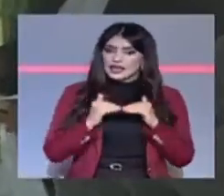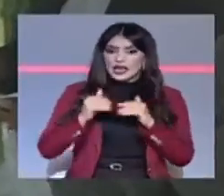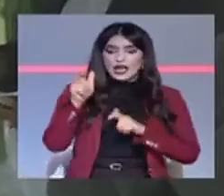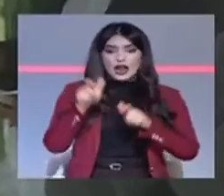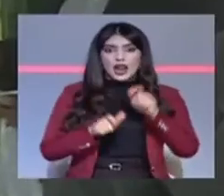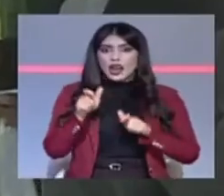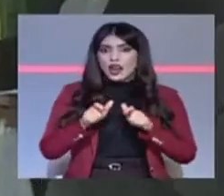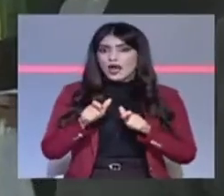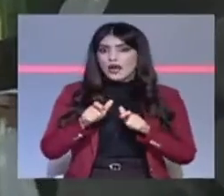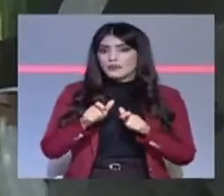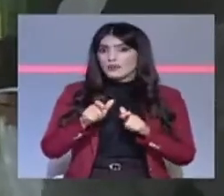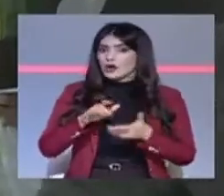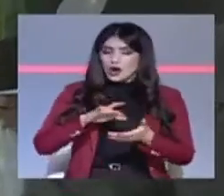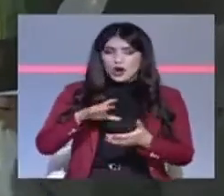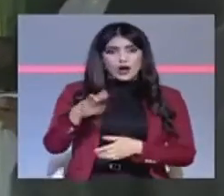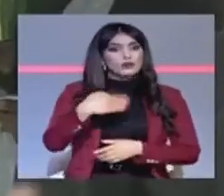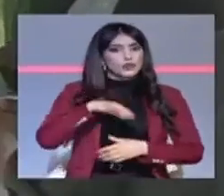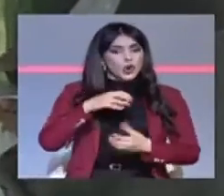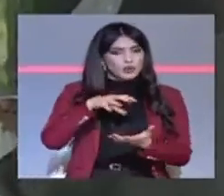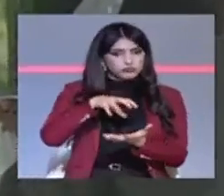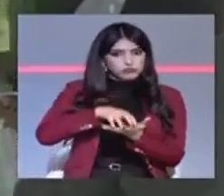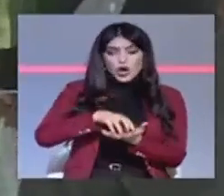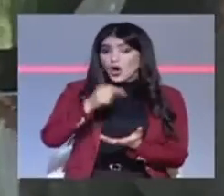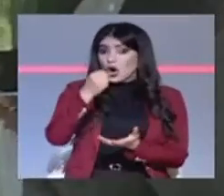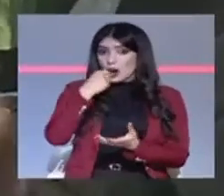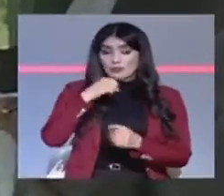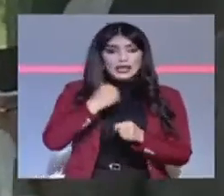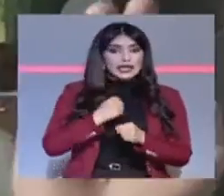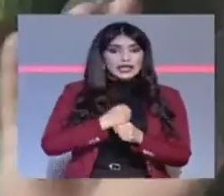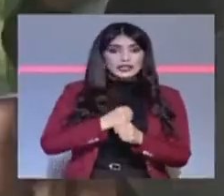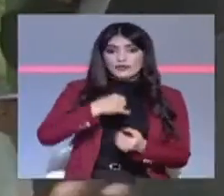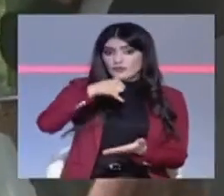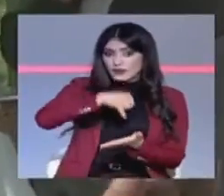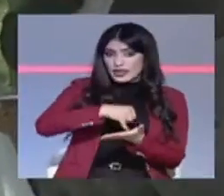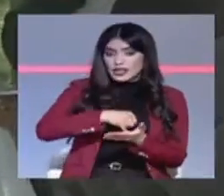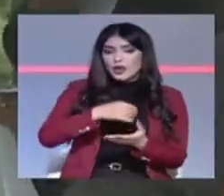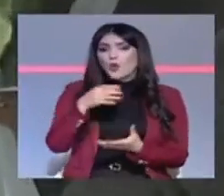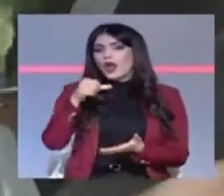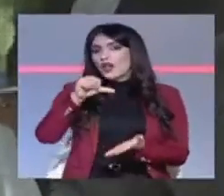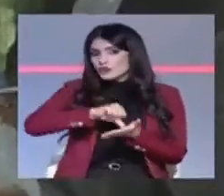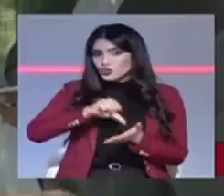حتى صعيد ان يخدم معناتها في مدينه صغيره